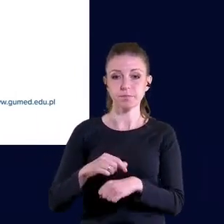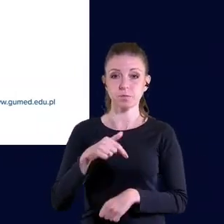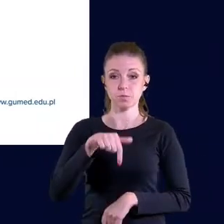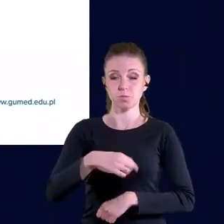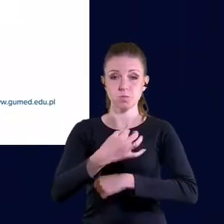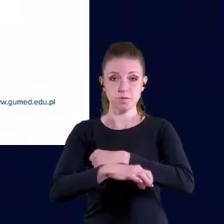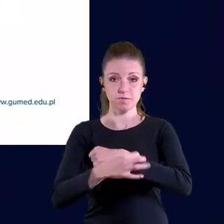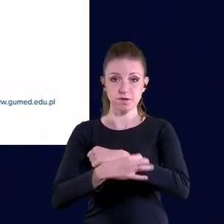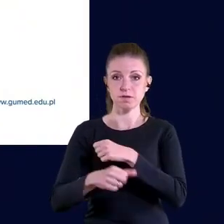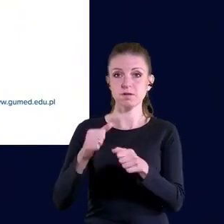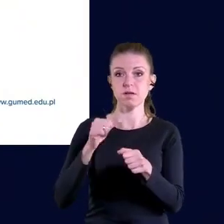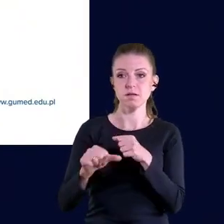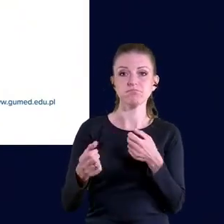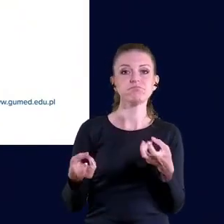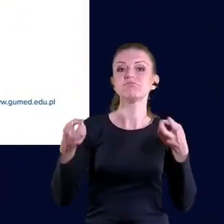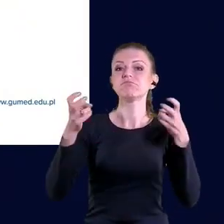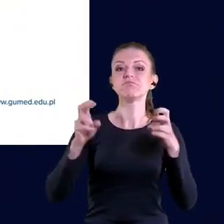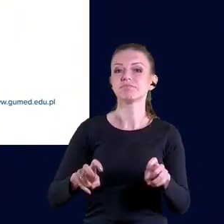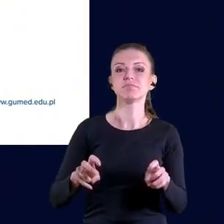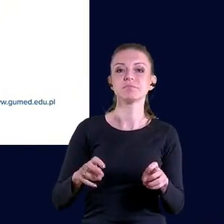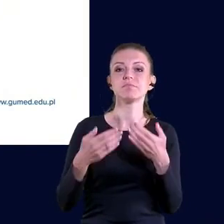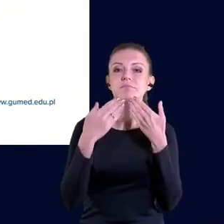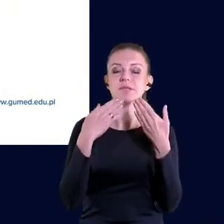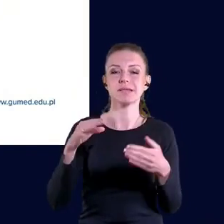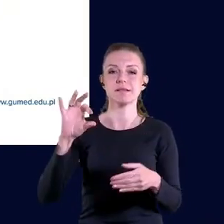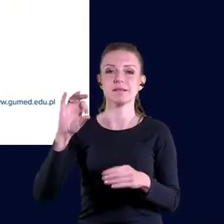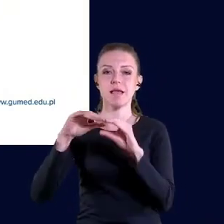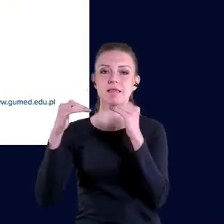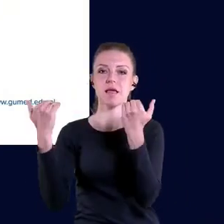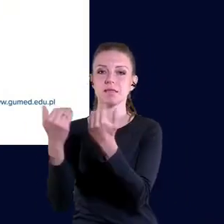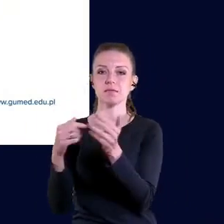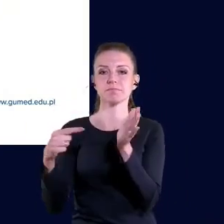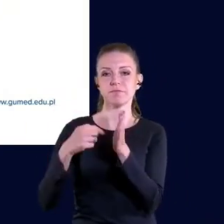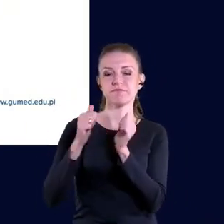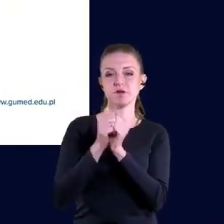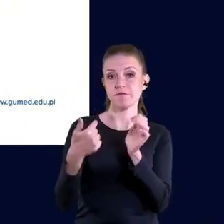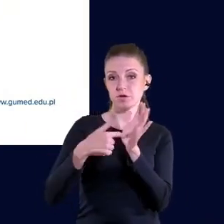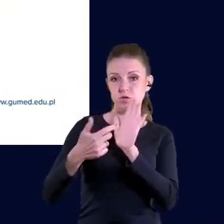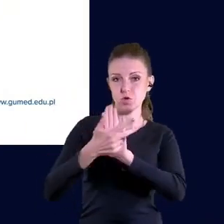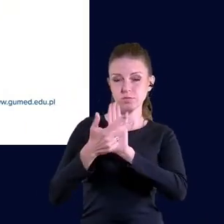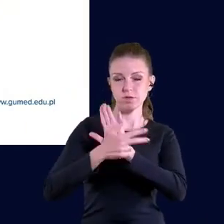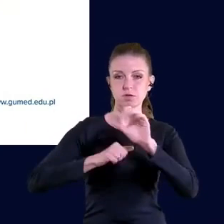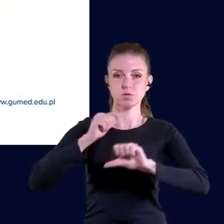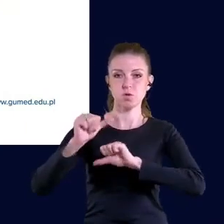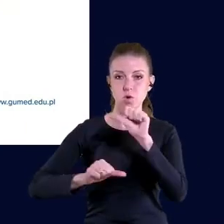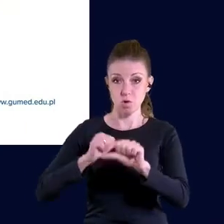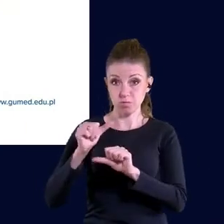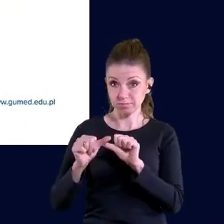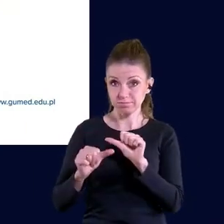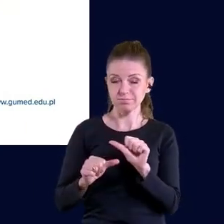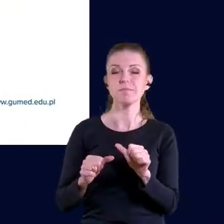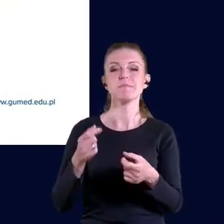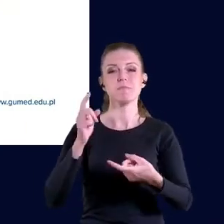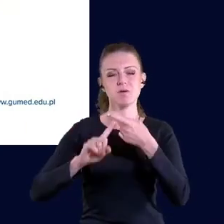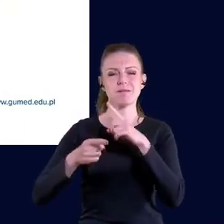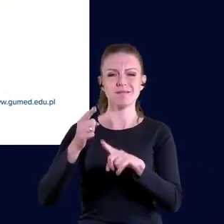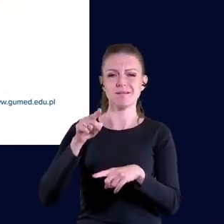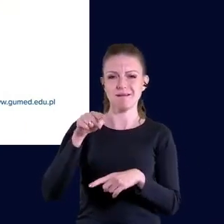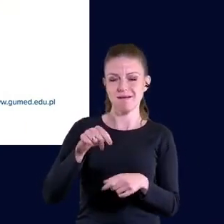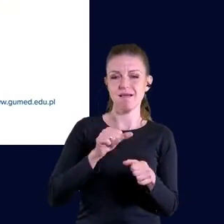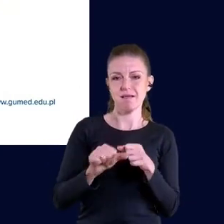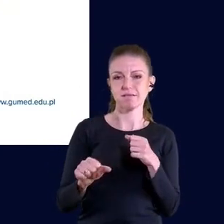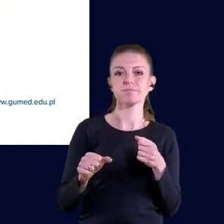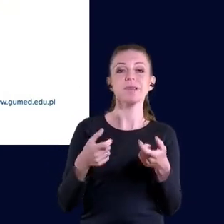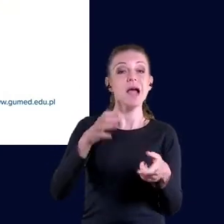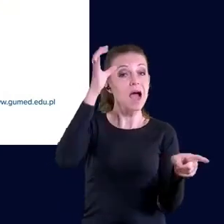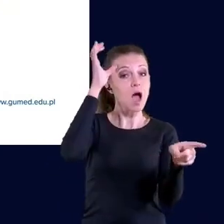Została wprowadzona uchwałą senatu we wrześniu 2018 roku polityka ta zakłada